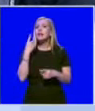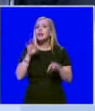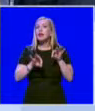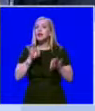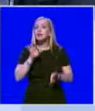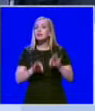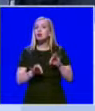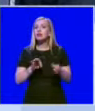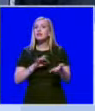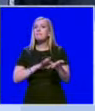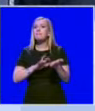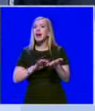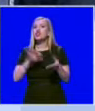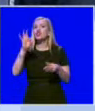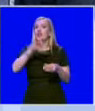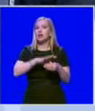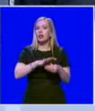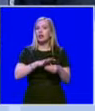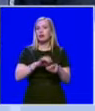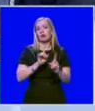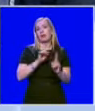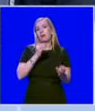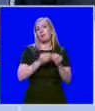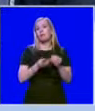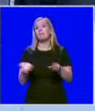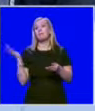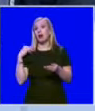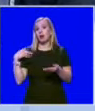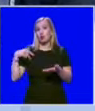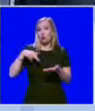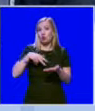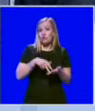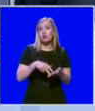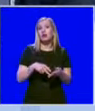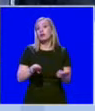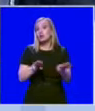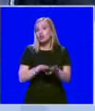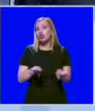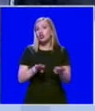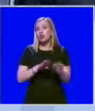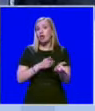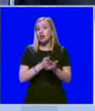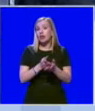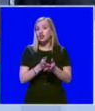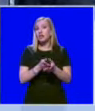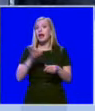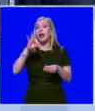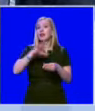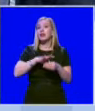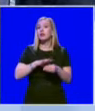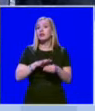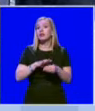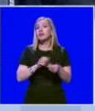с машина, няма никакъв проблем отново да отидете и да го направите по същия начин, както и всеки един, който е